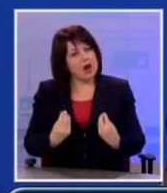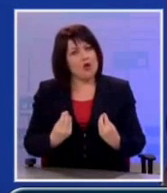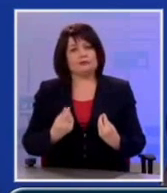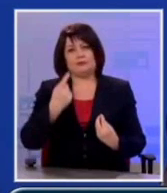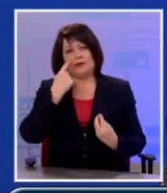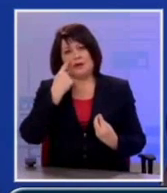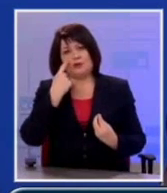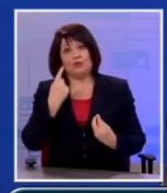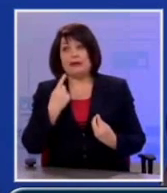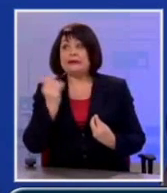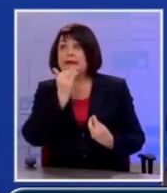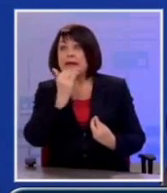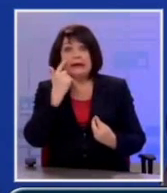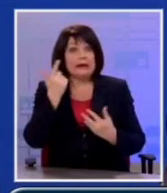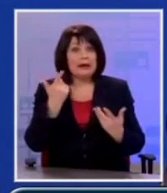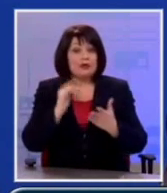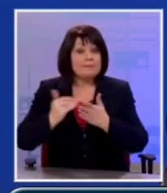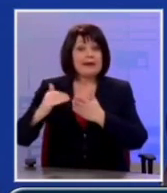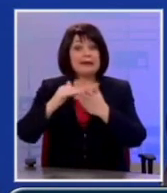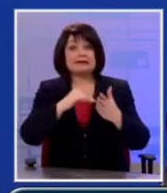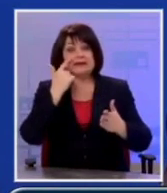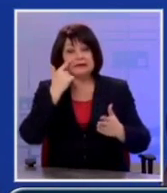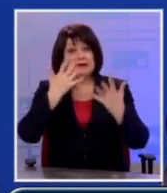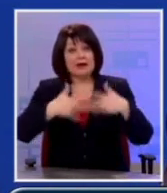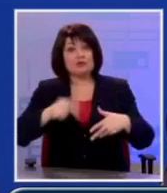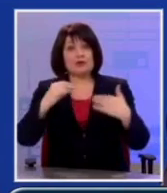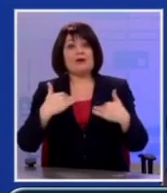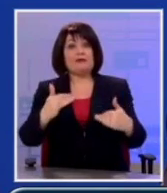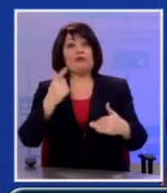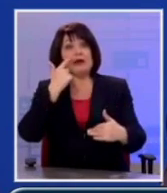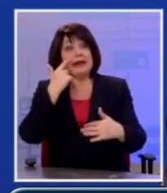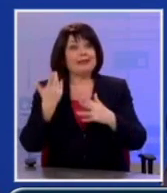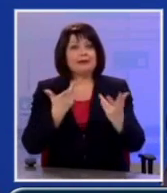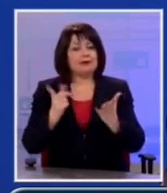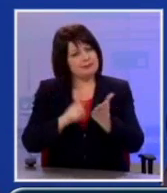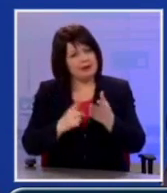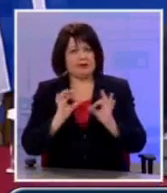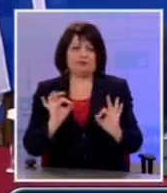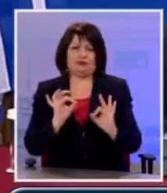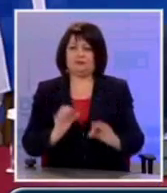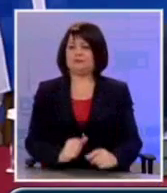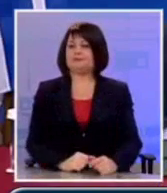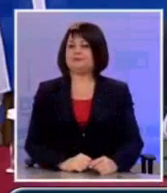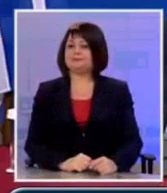τα αντανακλαστικά των υπηρεσιών και η λειτουργία της Βουλής να είναι αυτή που πρέπει.